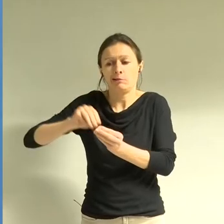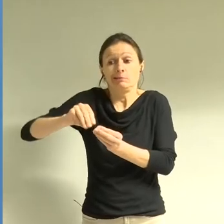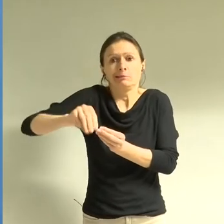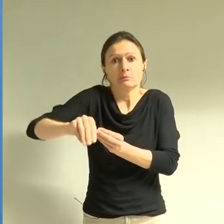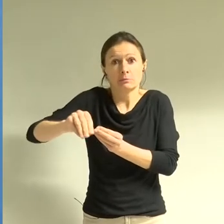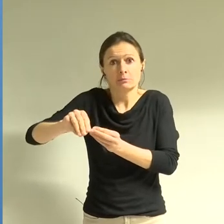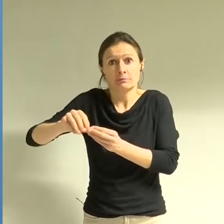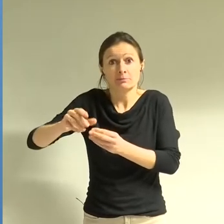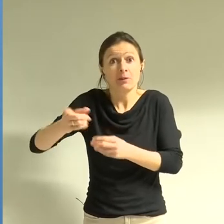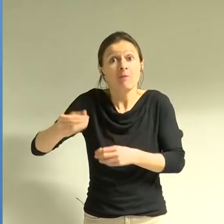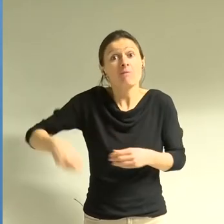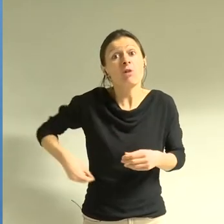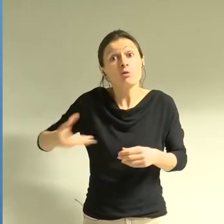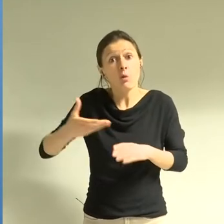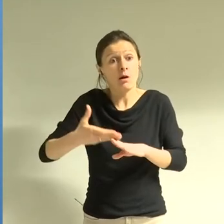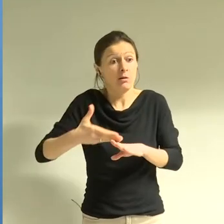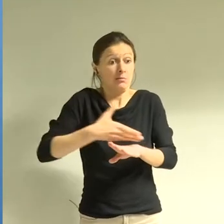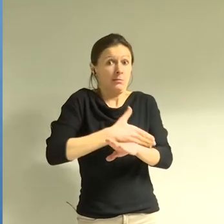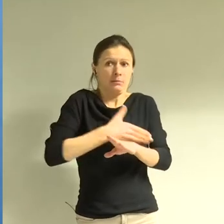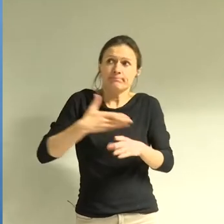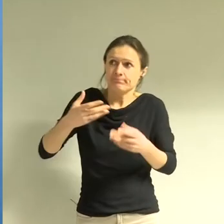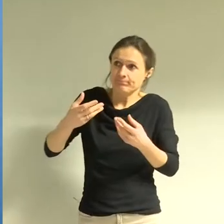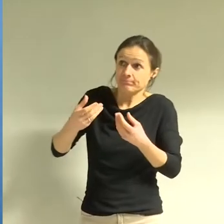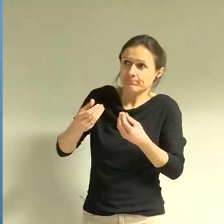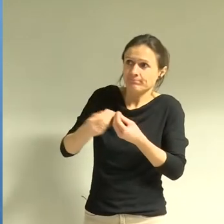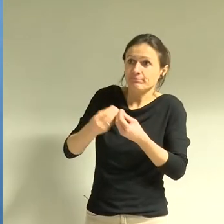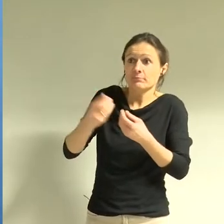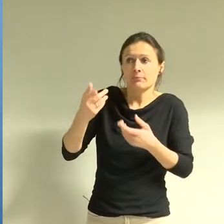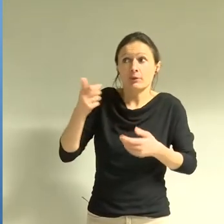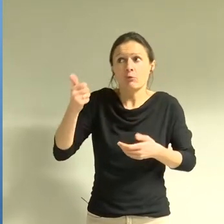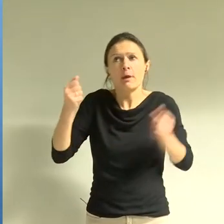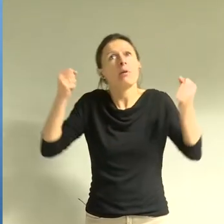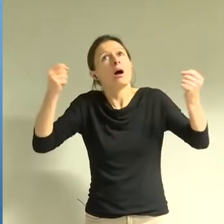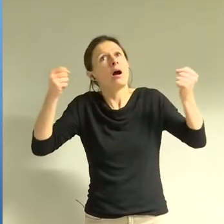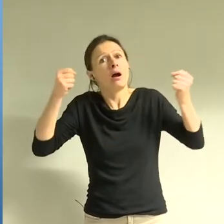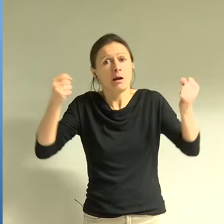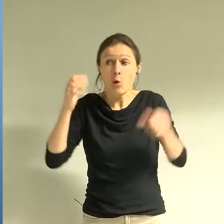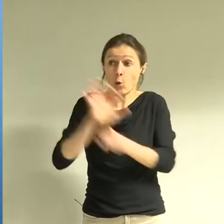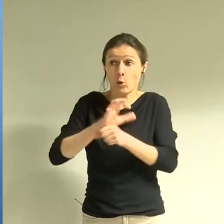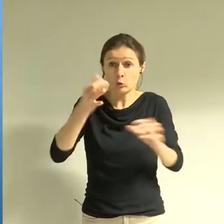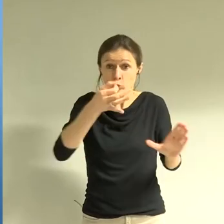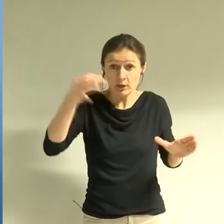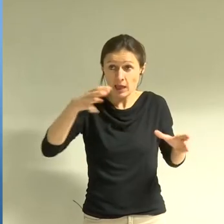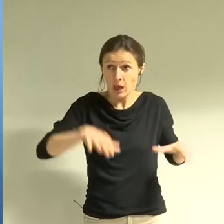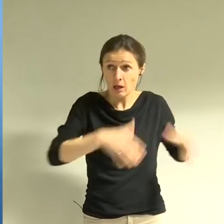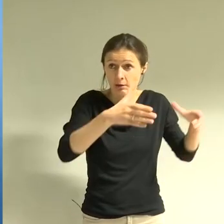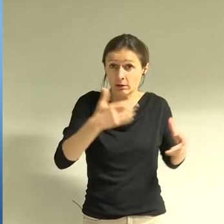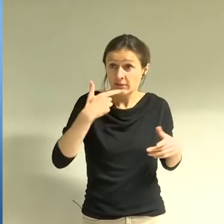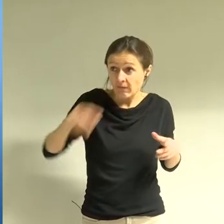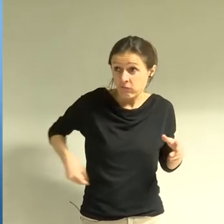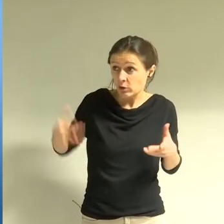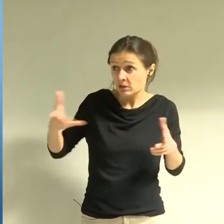fait des campagnes antinucléaires dont vous avez été malheureusement les porteurs depuis depuis très longtemps on a pris un retard considérable